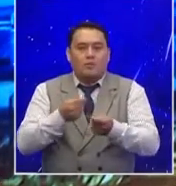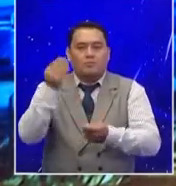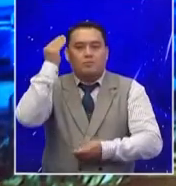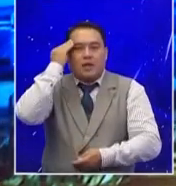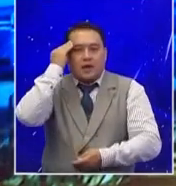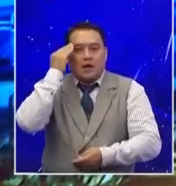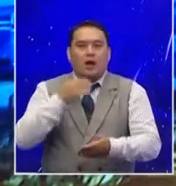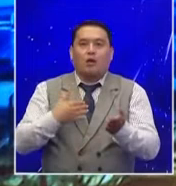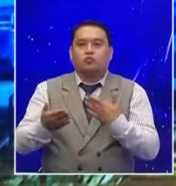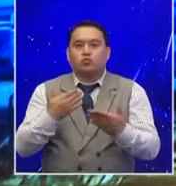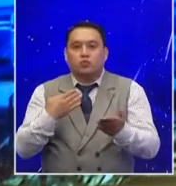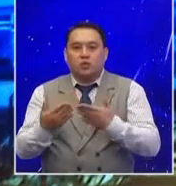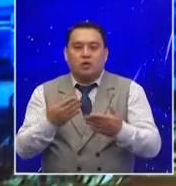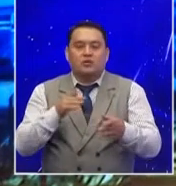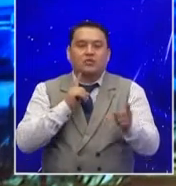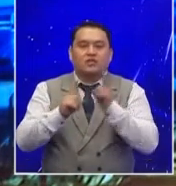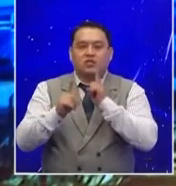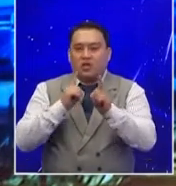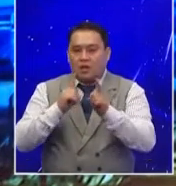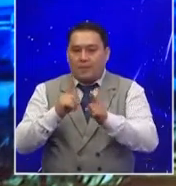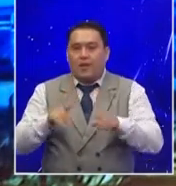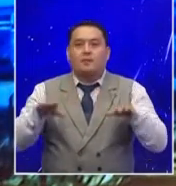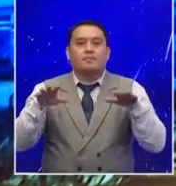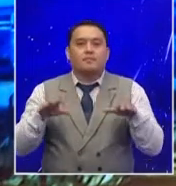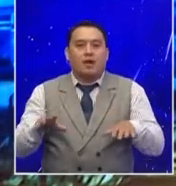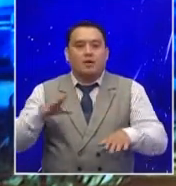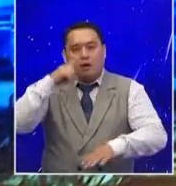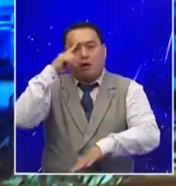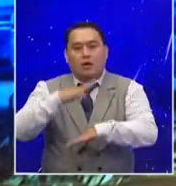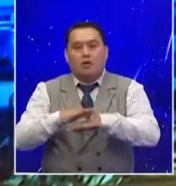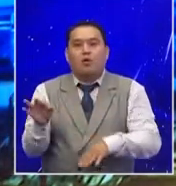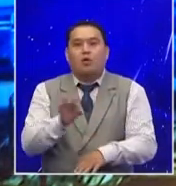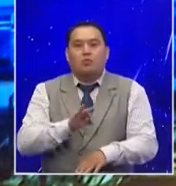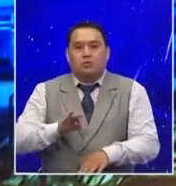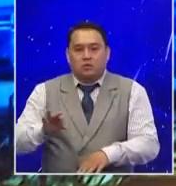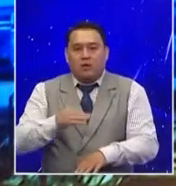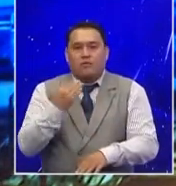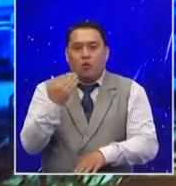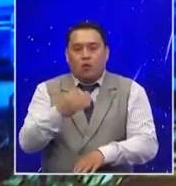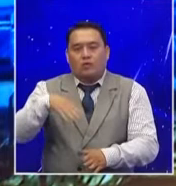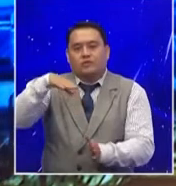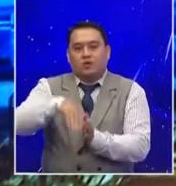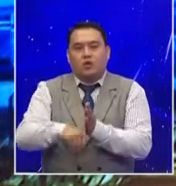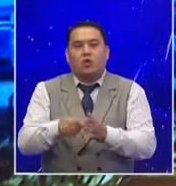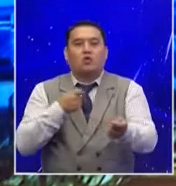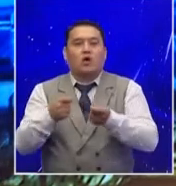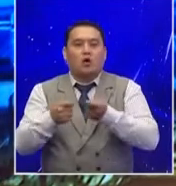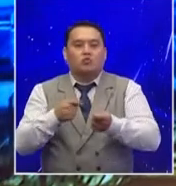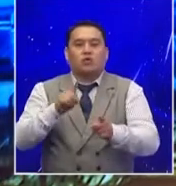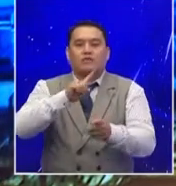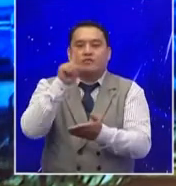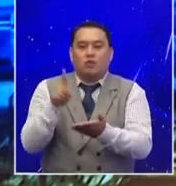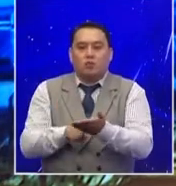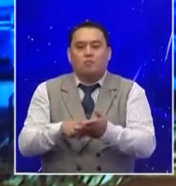мер. Их обсудили на аппаратном совещании под председательством акима области Аманды Кабаталова. Также в ходе заседания затронуты темы